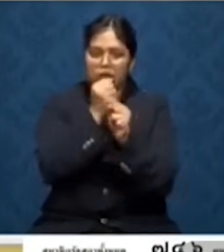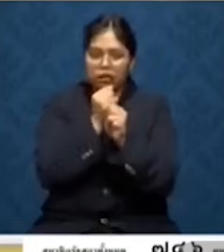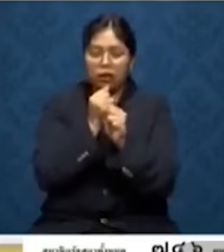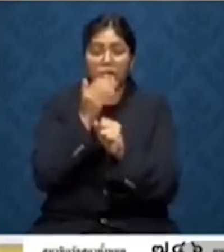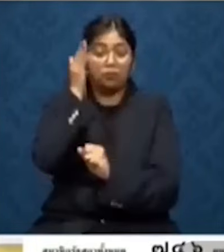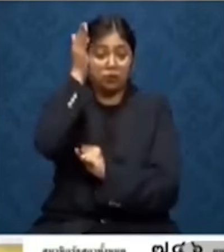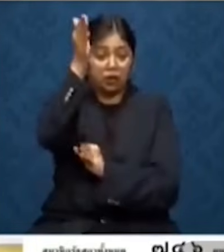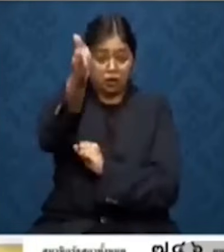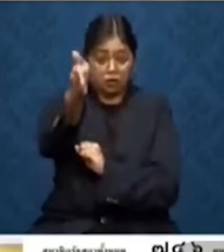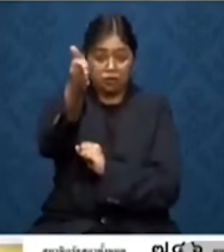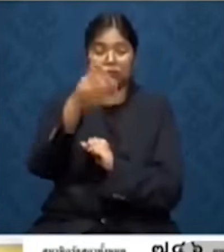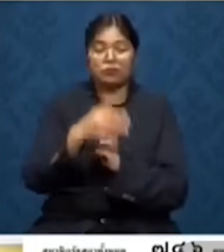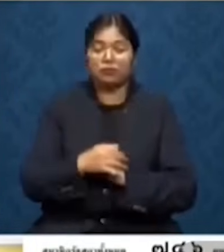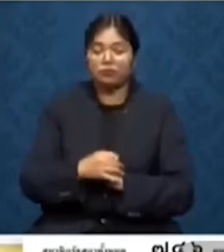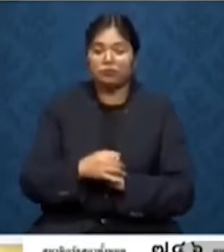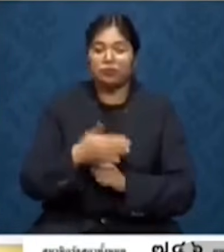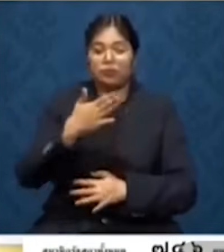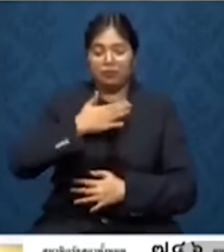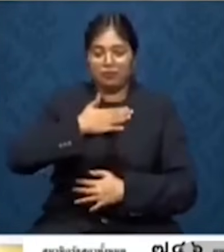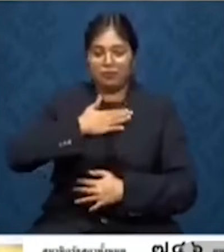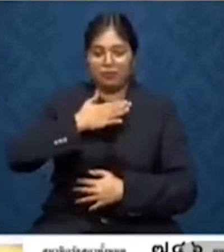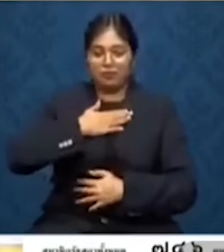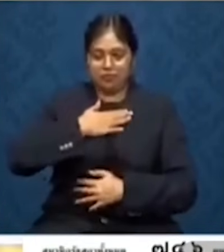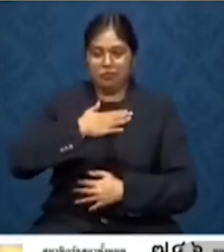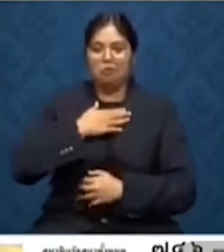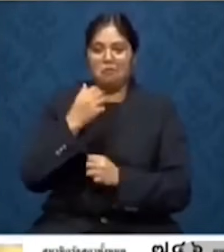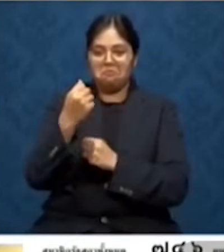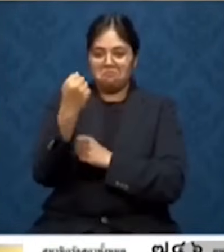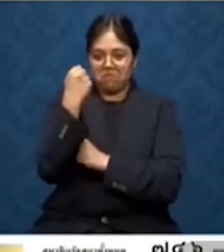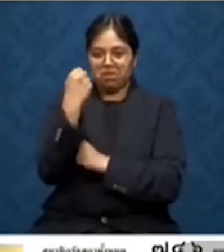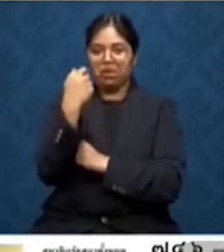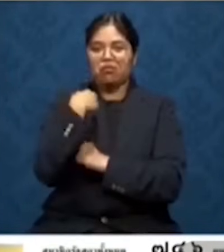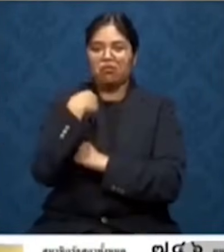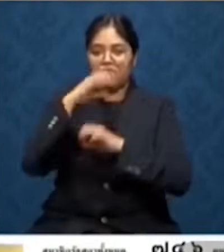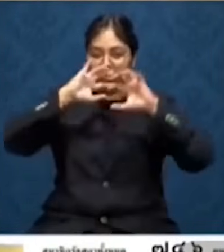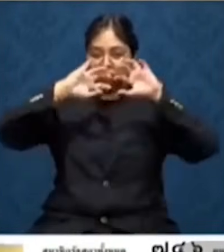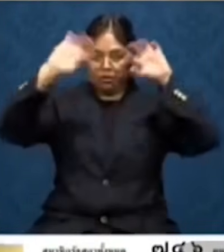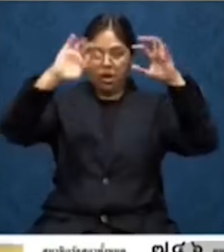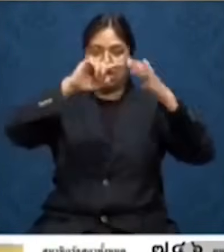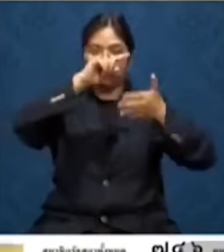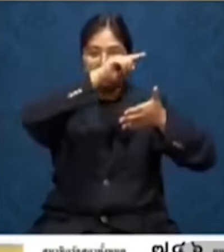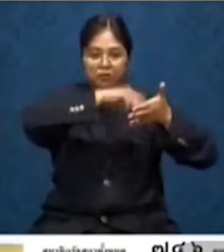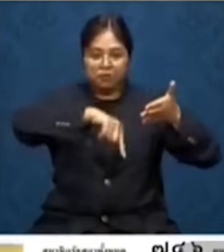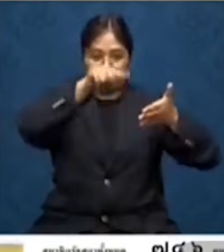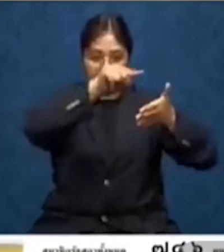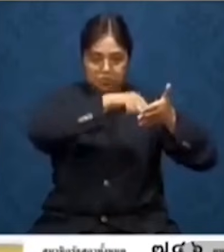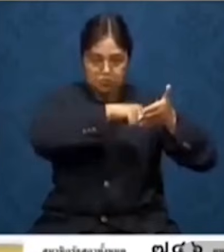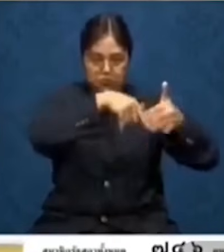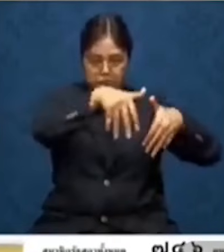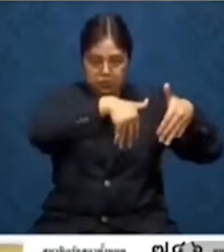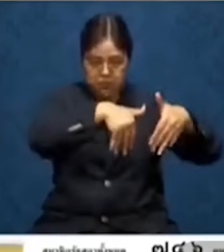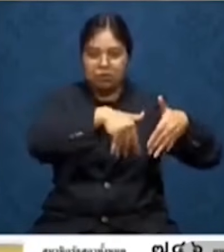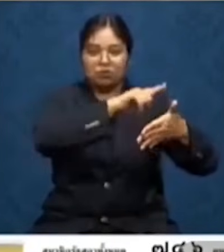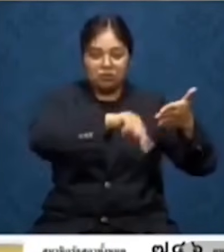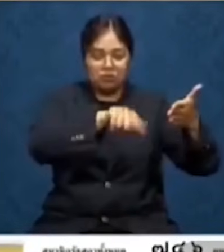ตผมมั่นใจครับว่ารัฐบาลที่มาจากประชาชนโดยพรรคร่วม11